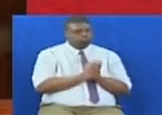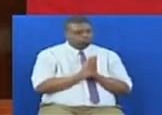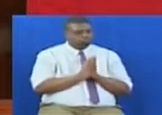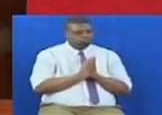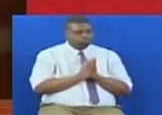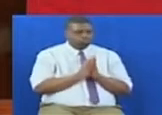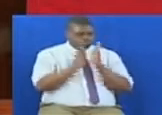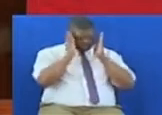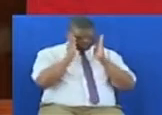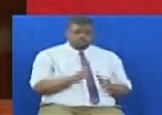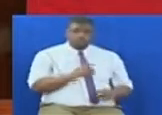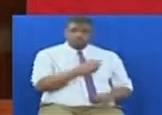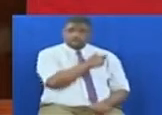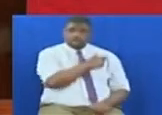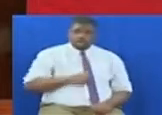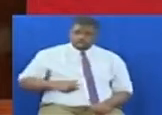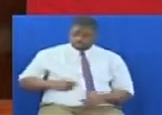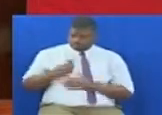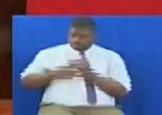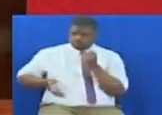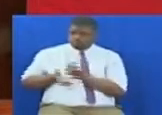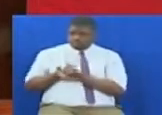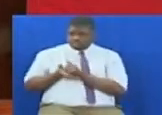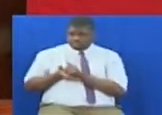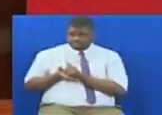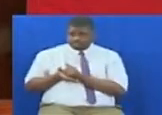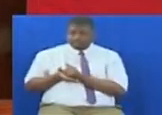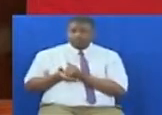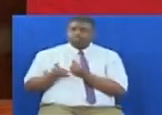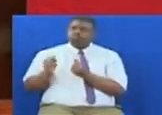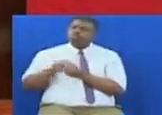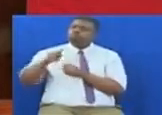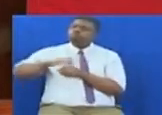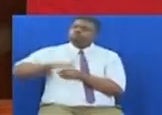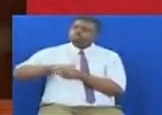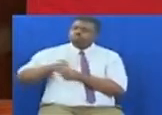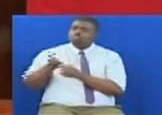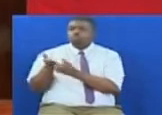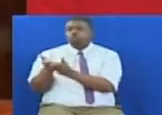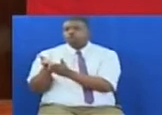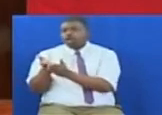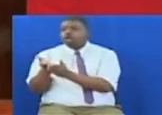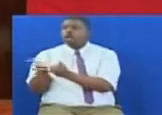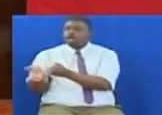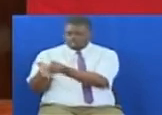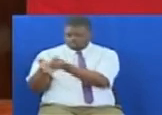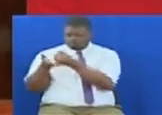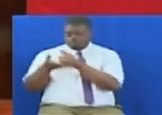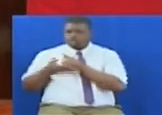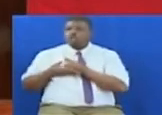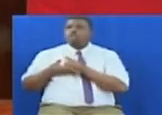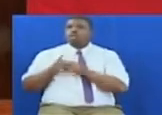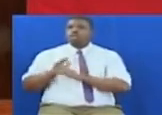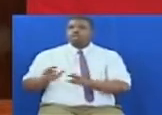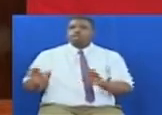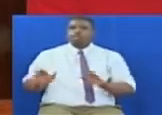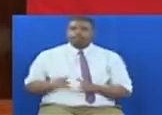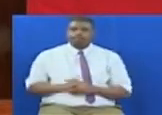rais kwa kupitia serikali yake ya awamu ya tano kwa mambo mengi ambayo tulimuomba sisi kama wananchi wa Urambo na